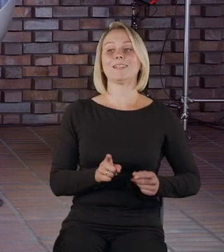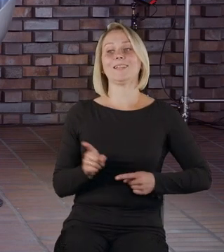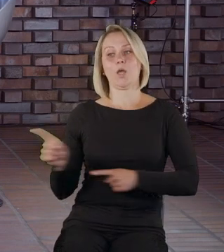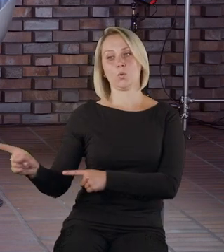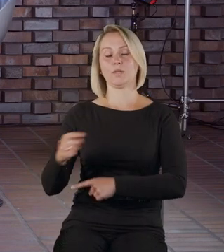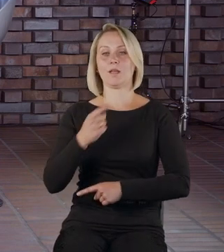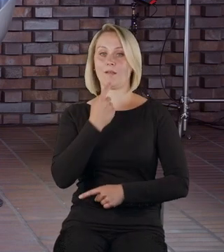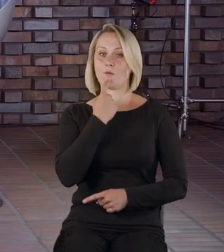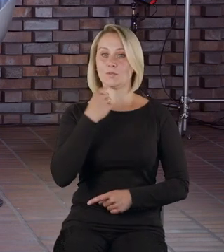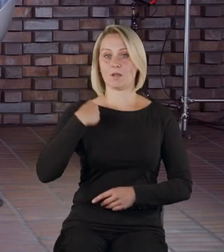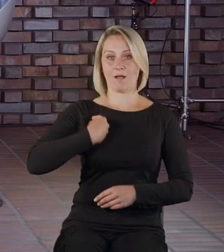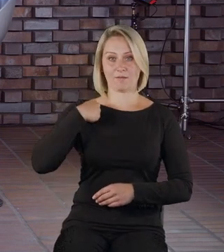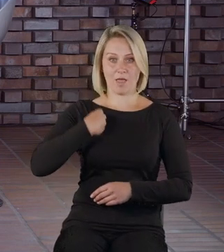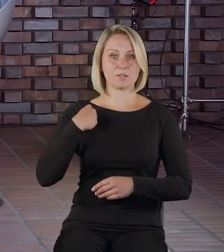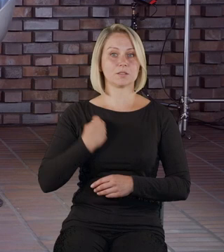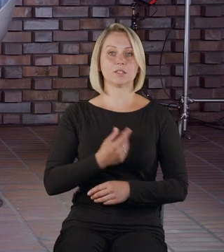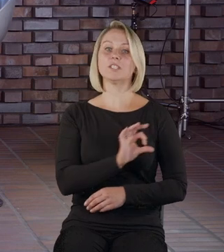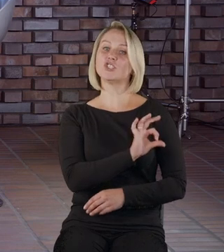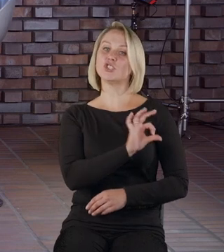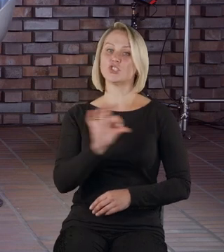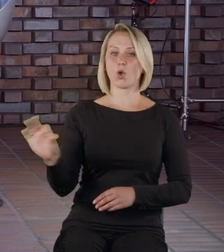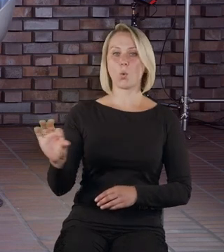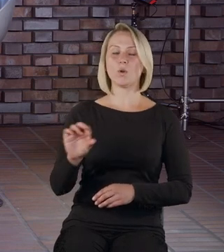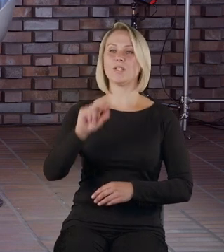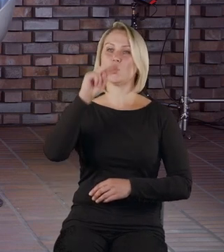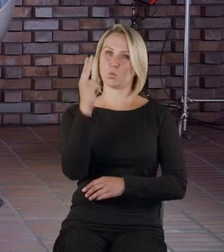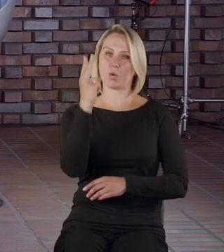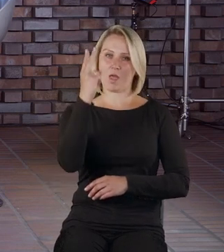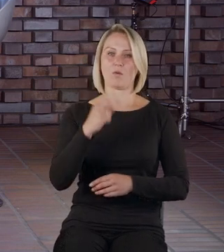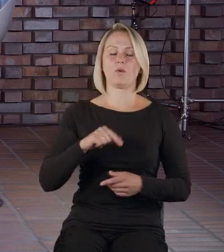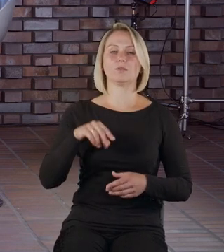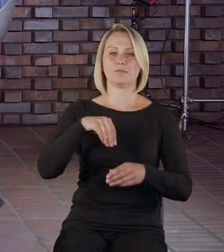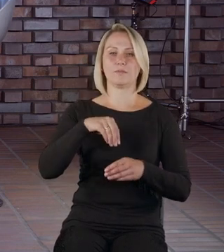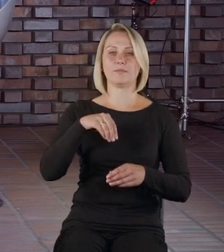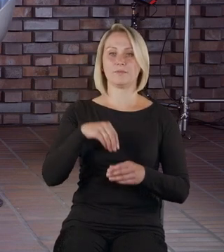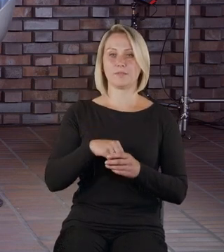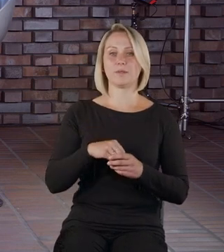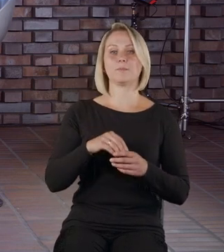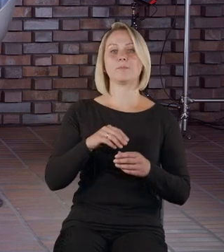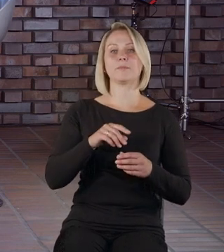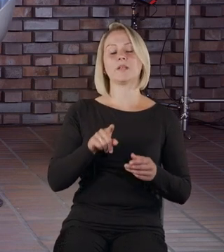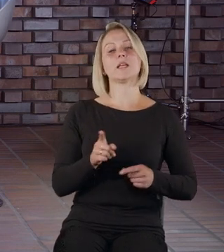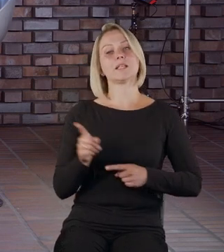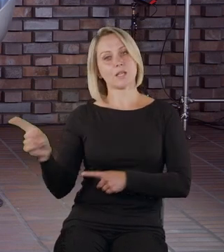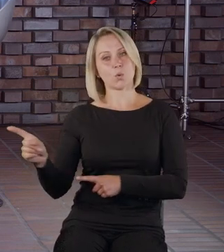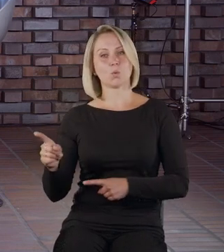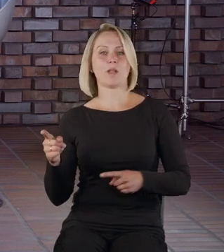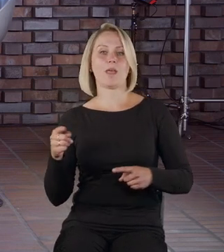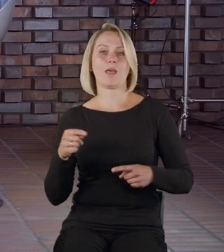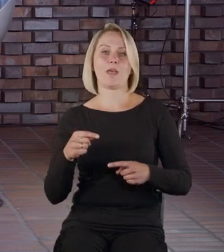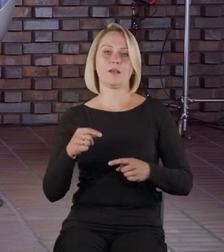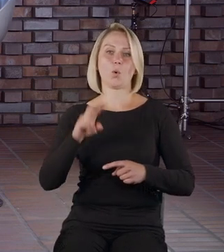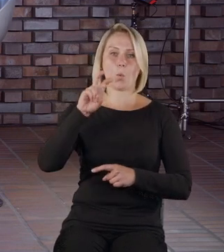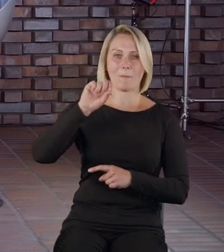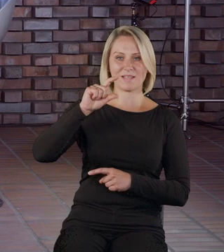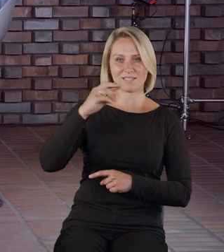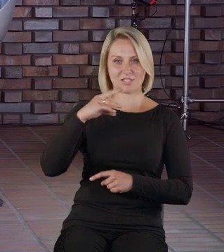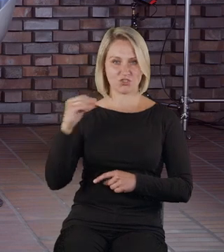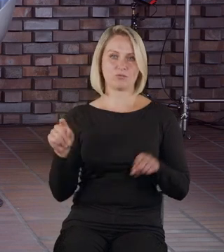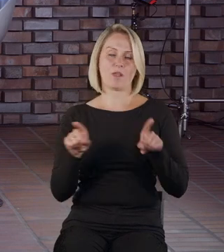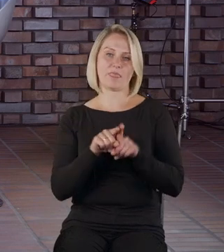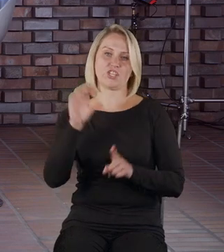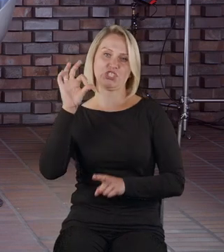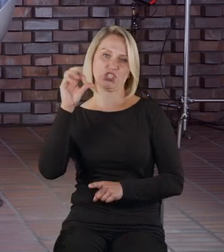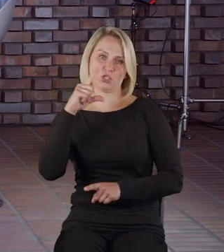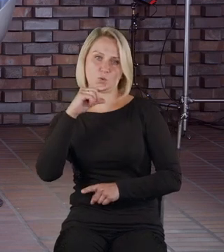języku angielskim oferujemy szczególnie na studiach drugiego stopnia. Są to zarówno kierunki ścisłe, jak i kierunki humanistyczne, więc tak naprawdę